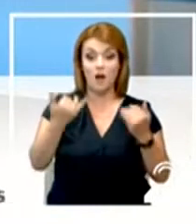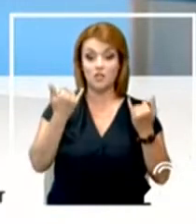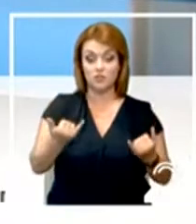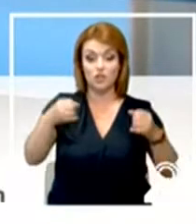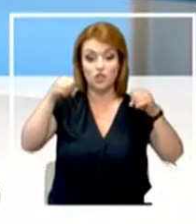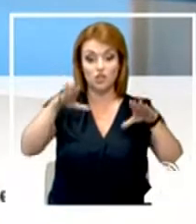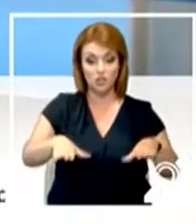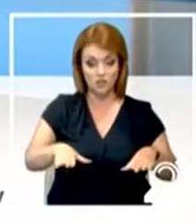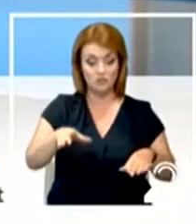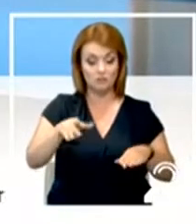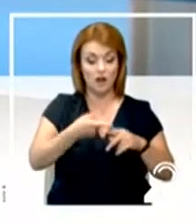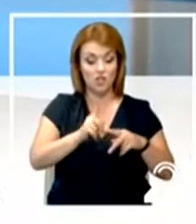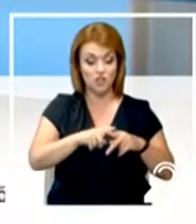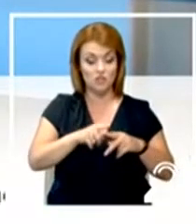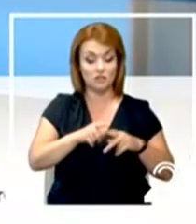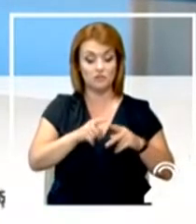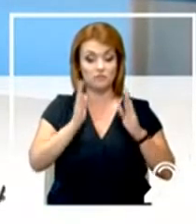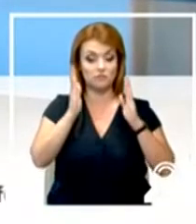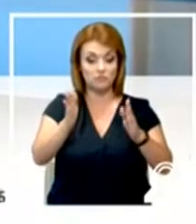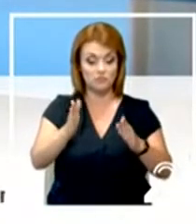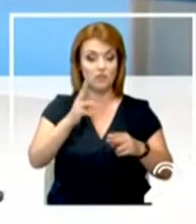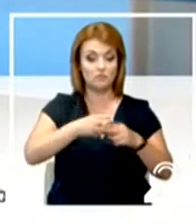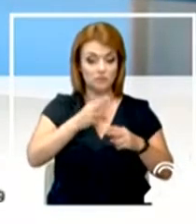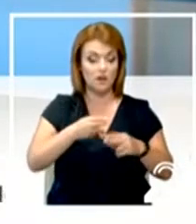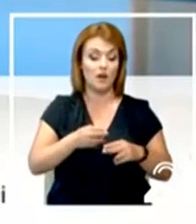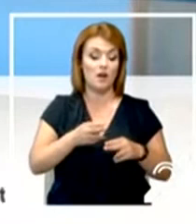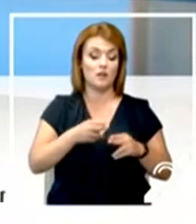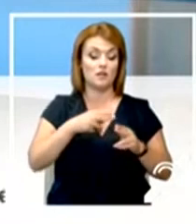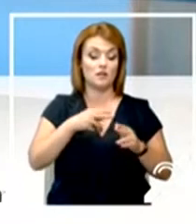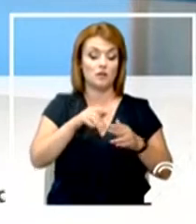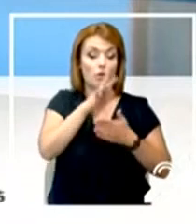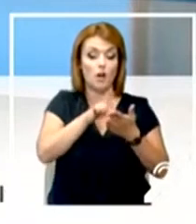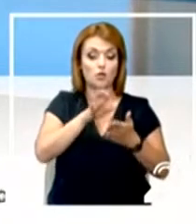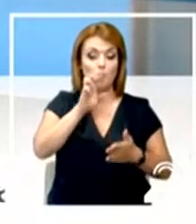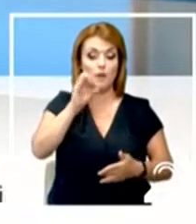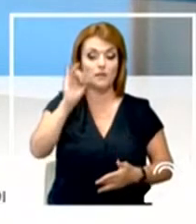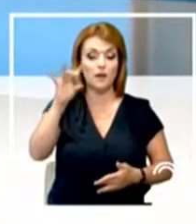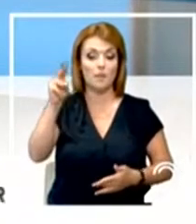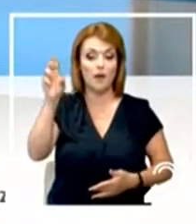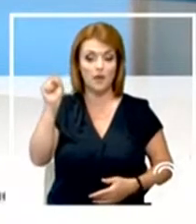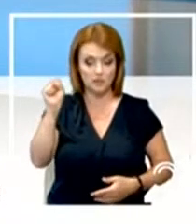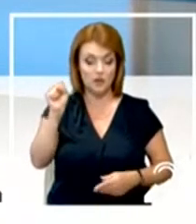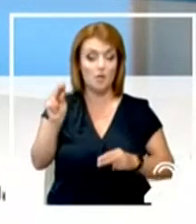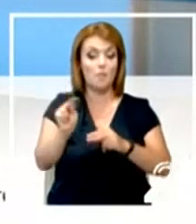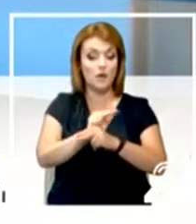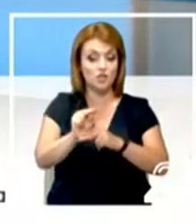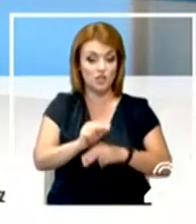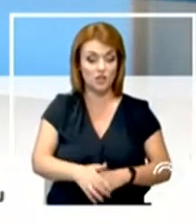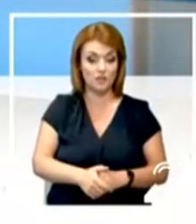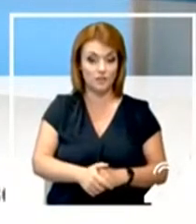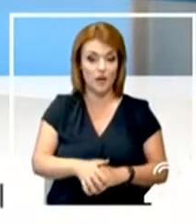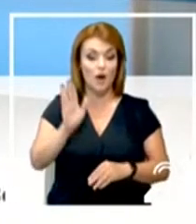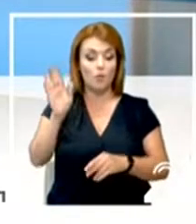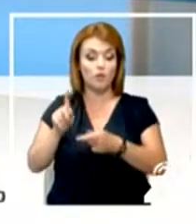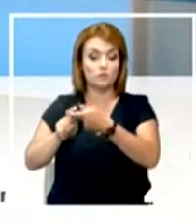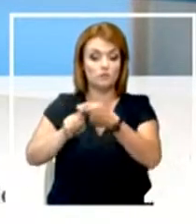conexiunea strategică cu porturile din Ucraina, România și Republica Moldova, pe unde vor trece mărfuri esențiale, precum cele agricole,